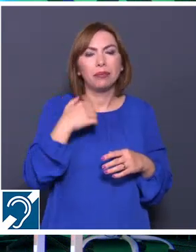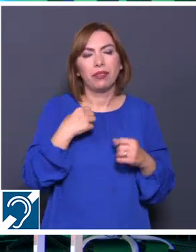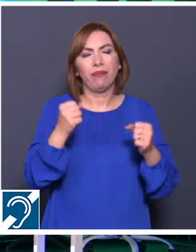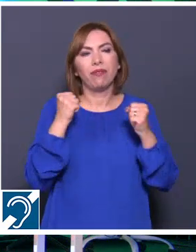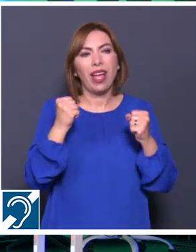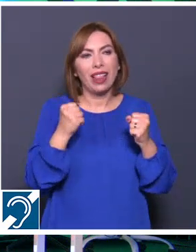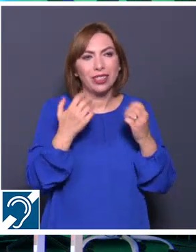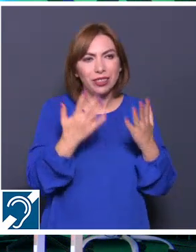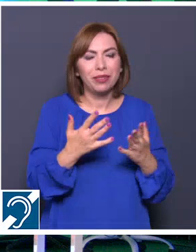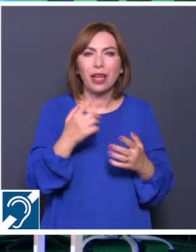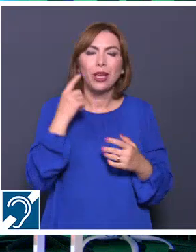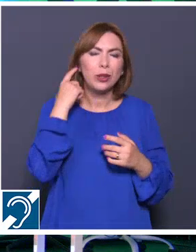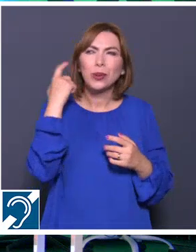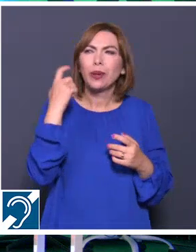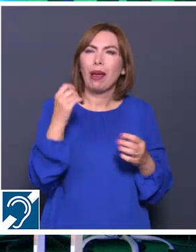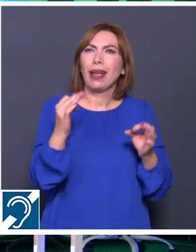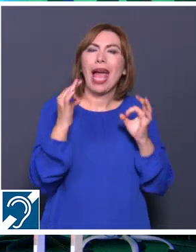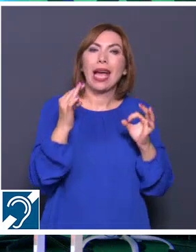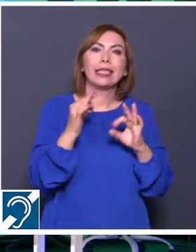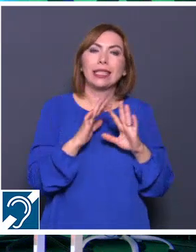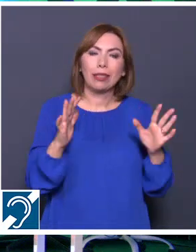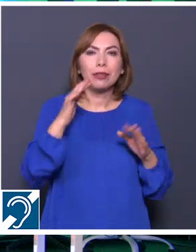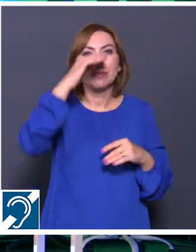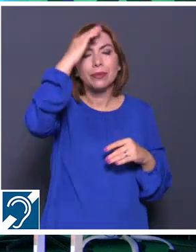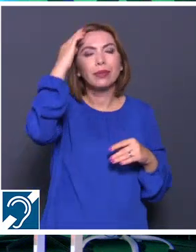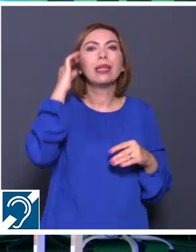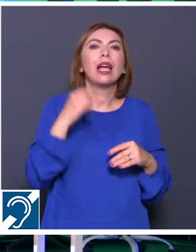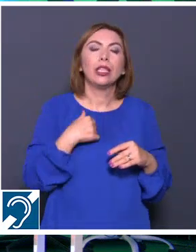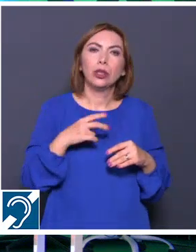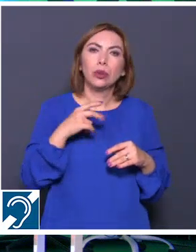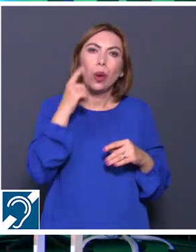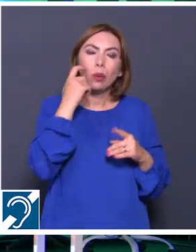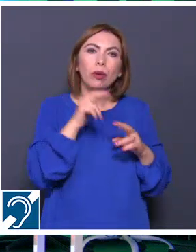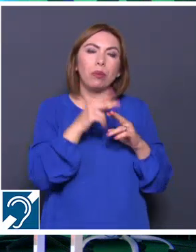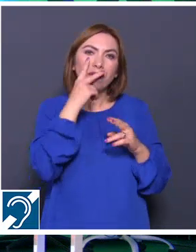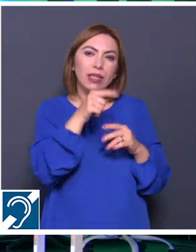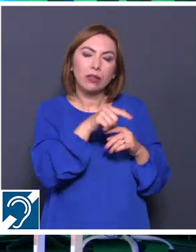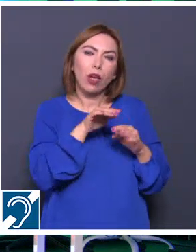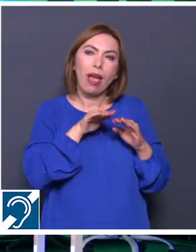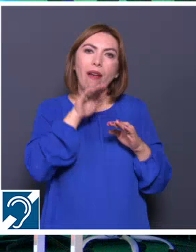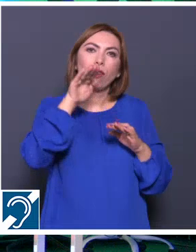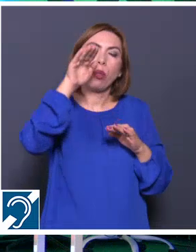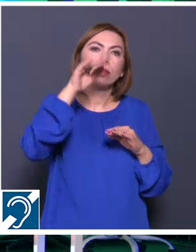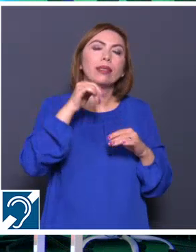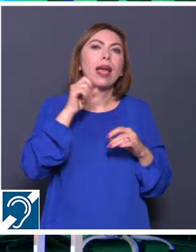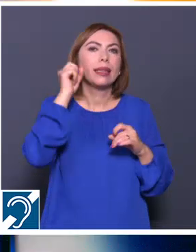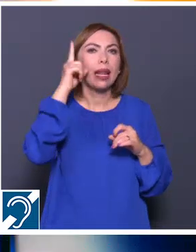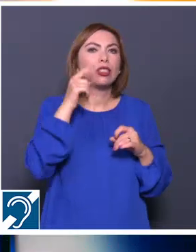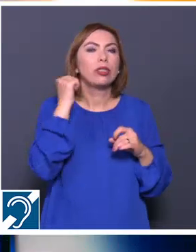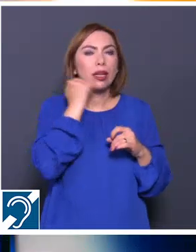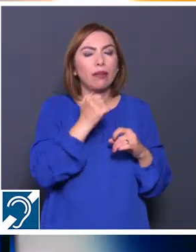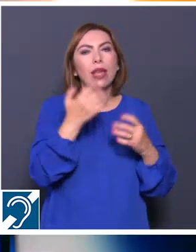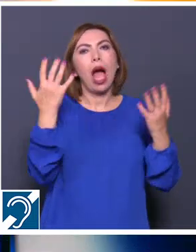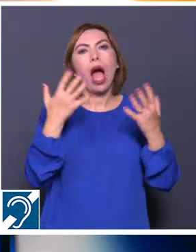felicit. Mulțumim. Sună extraordinar. Sunt curios, cum vedeți voi evoluția inteligenței artificiale în artă și în special